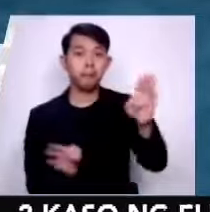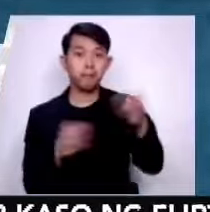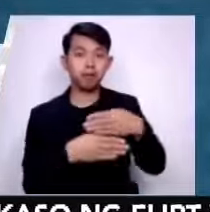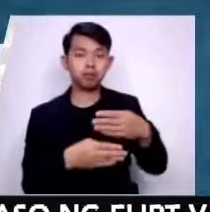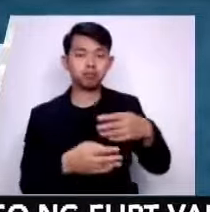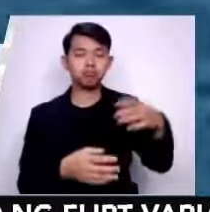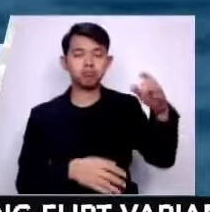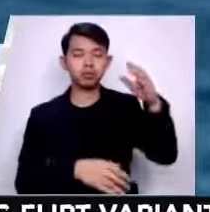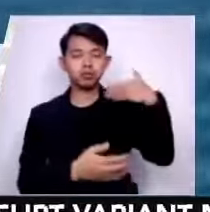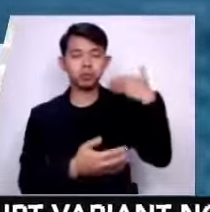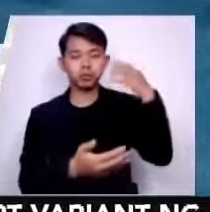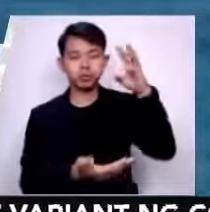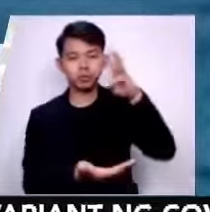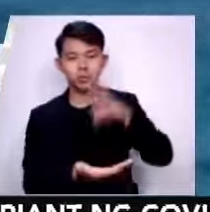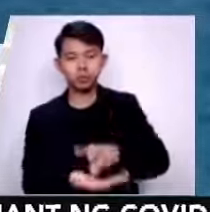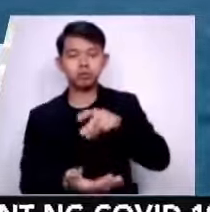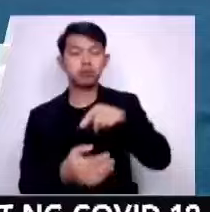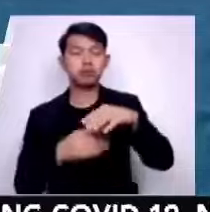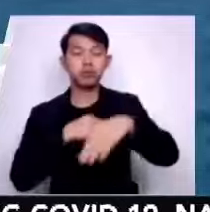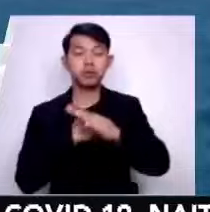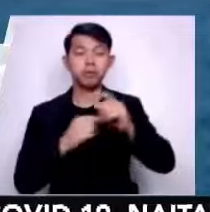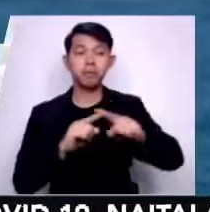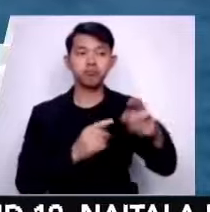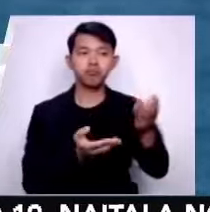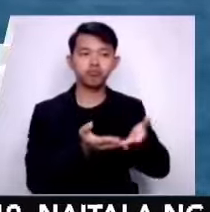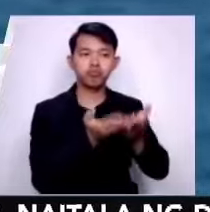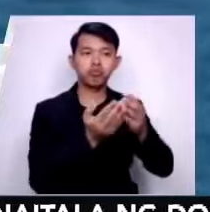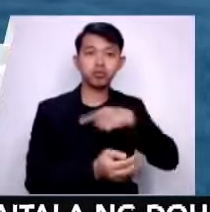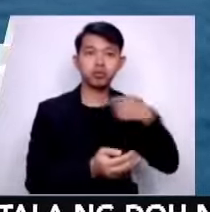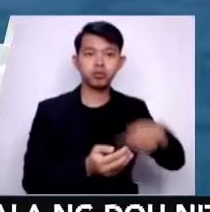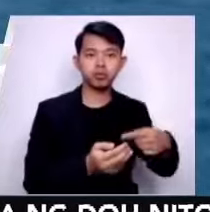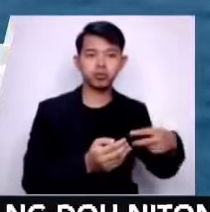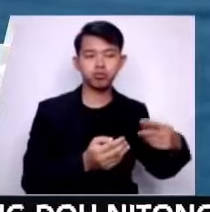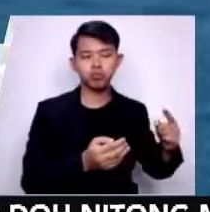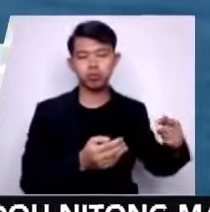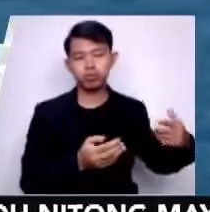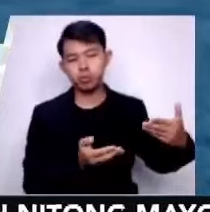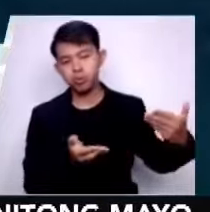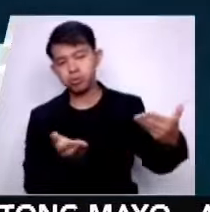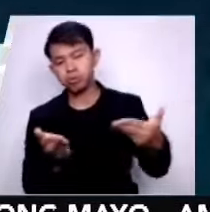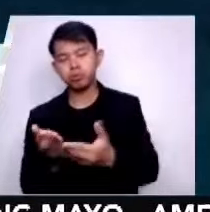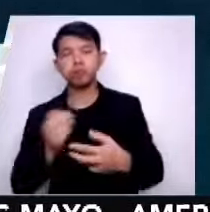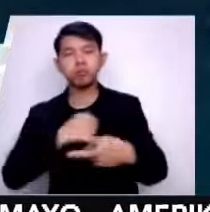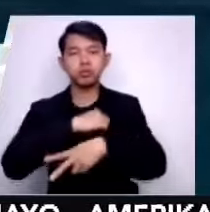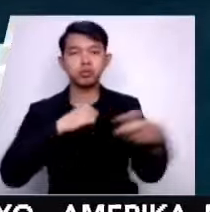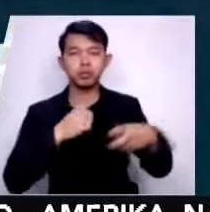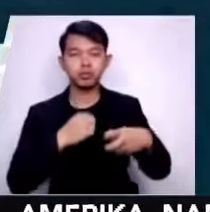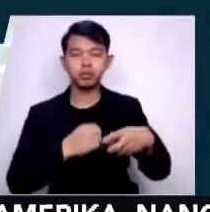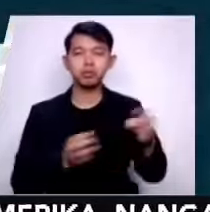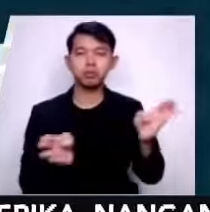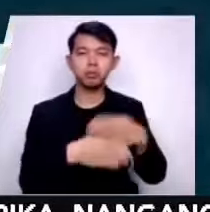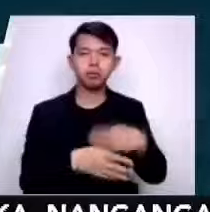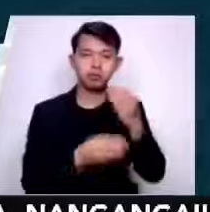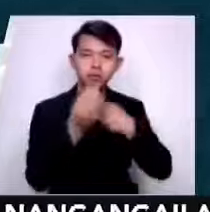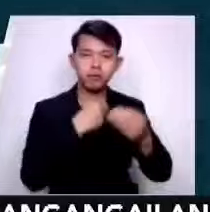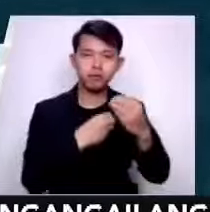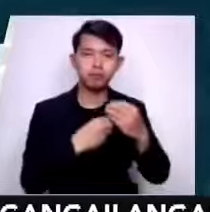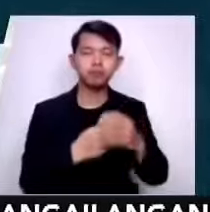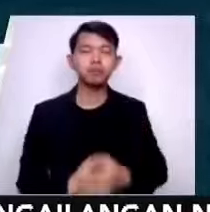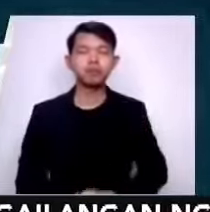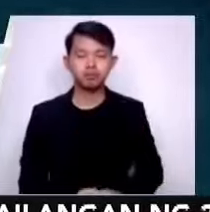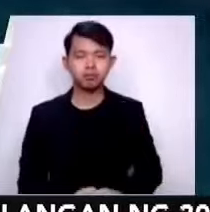vessels para agawin ito dalin sa bahura sa bahura bahura